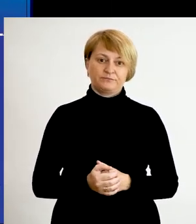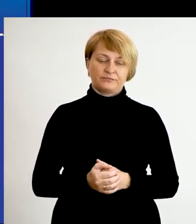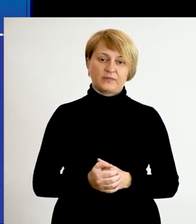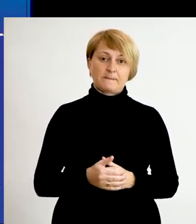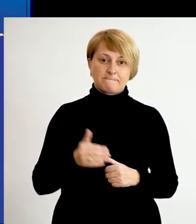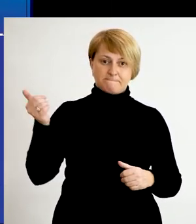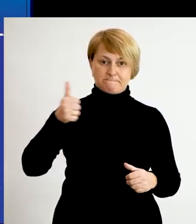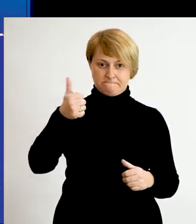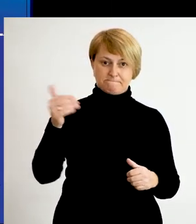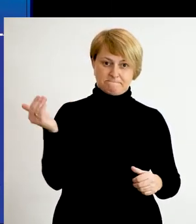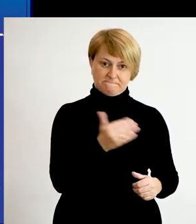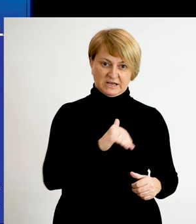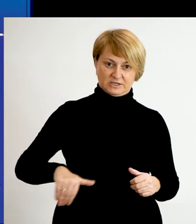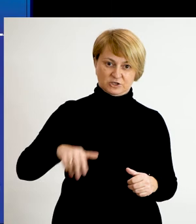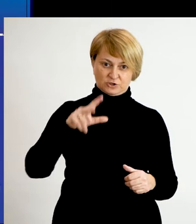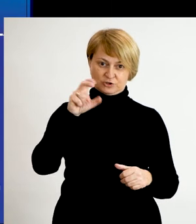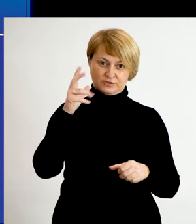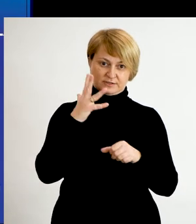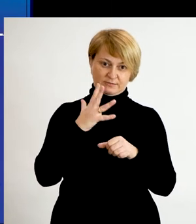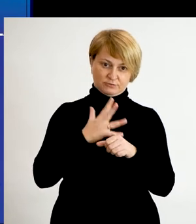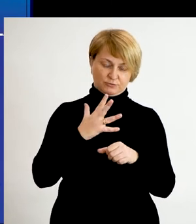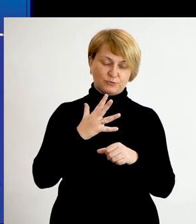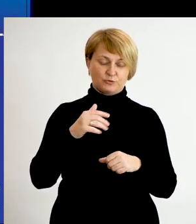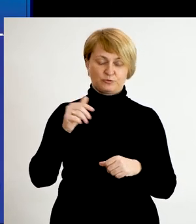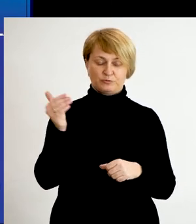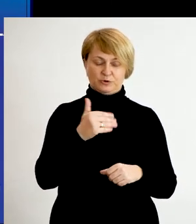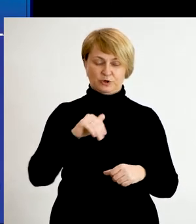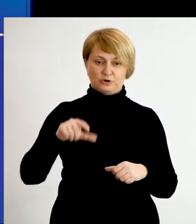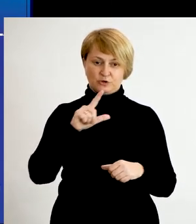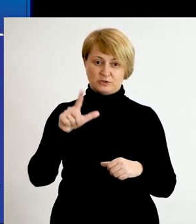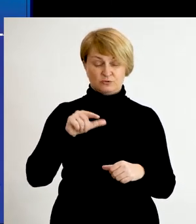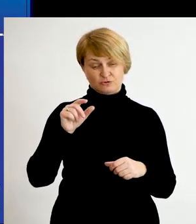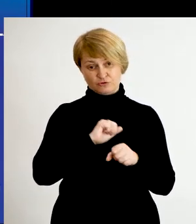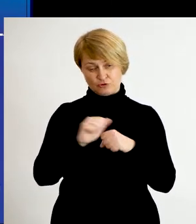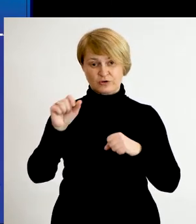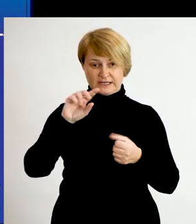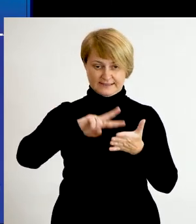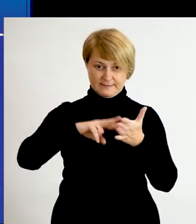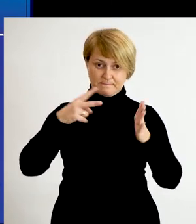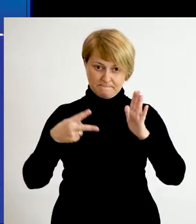wydamy 1 351 500 000 złotych. To są perspektywy,